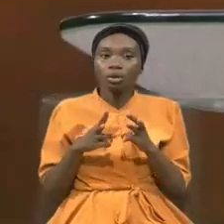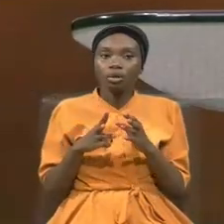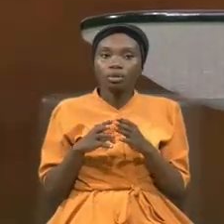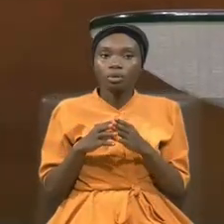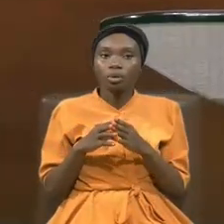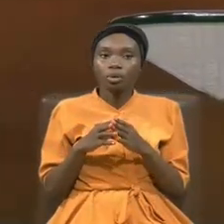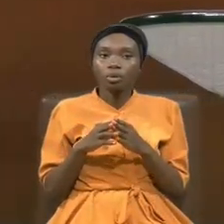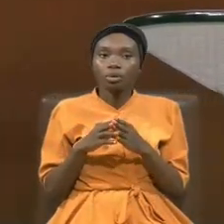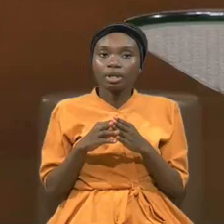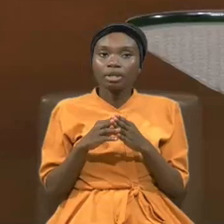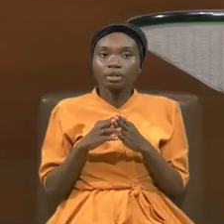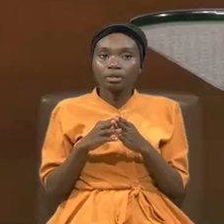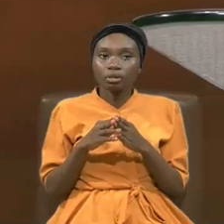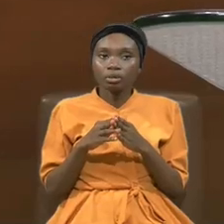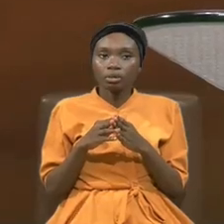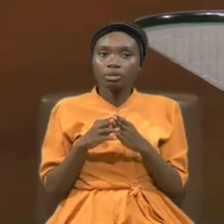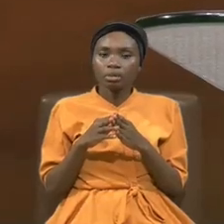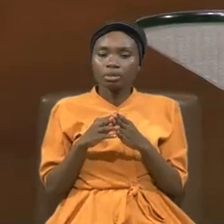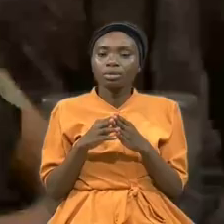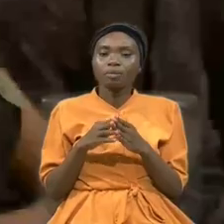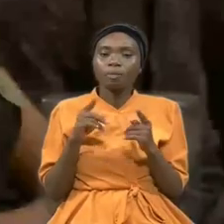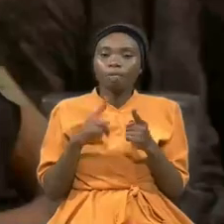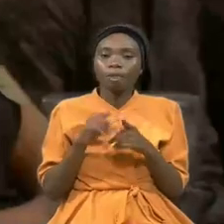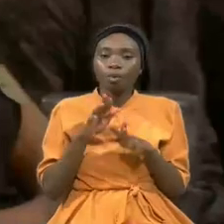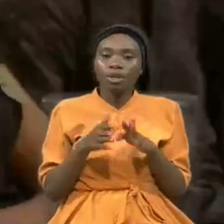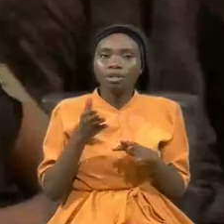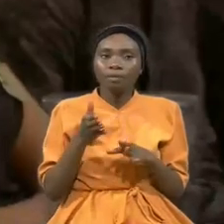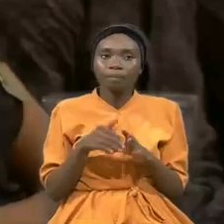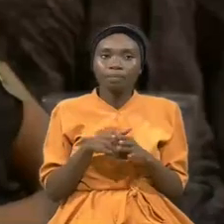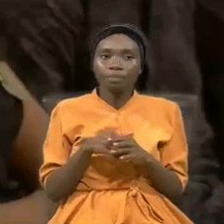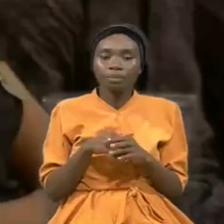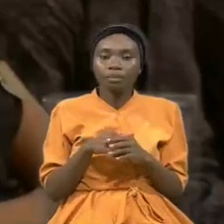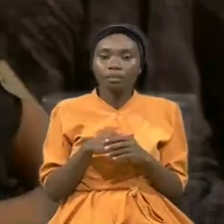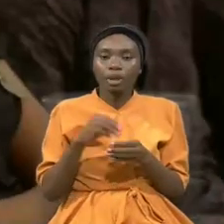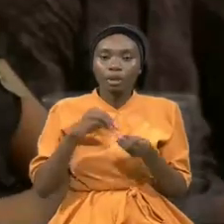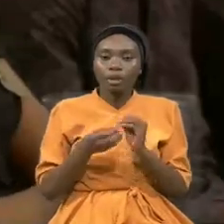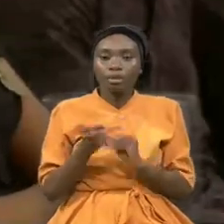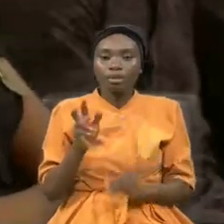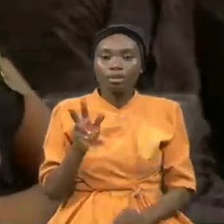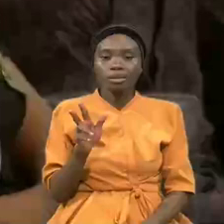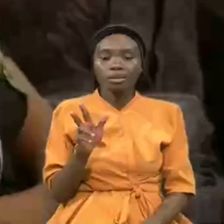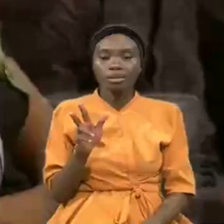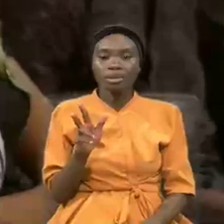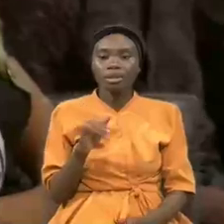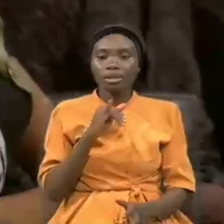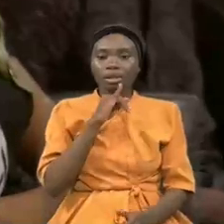marcher dans ce chemin. Puisse le Seigneur nous aider à y marcher. Troisième partie ici.